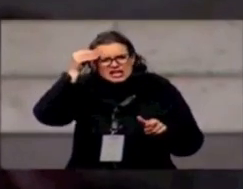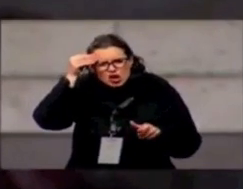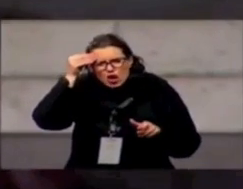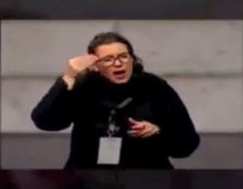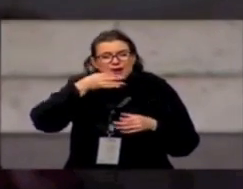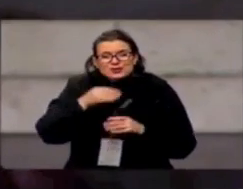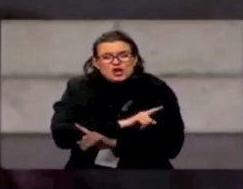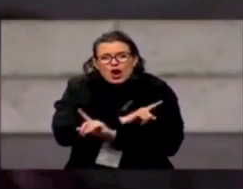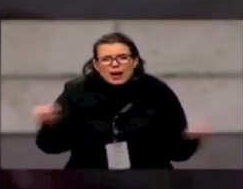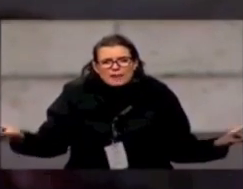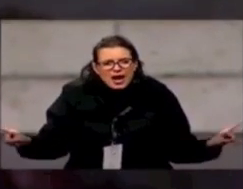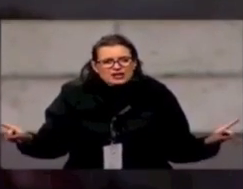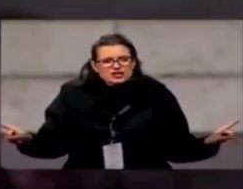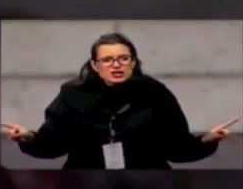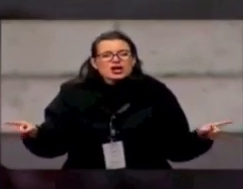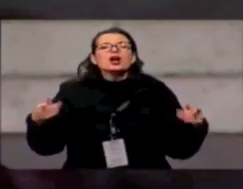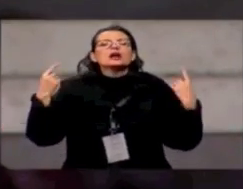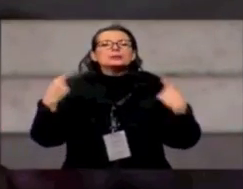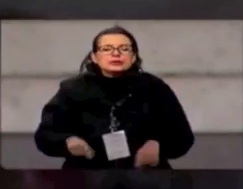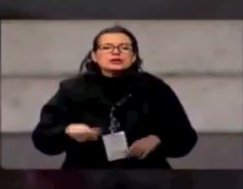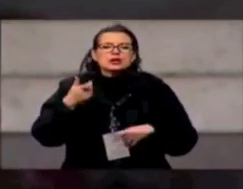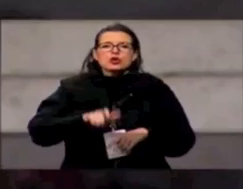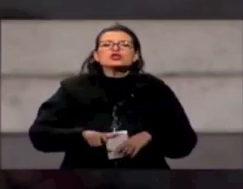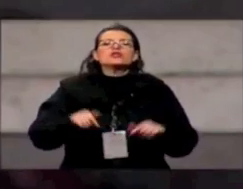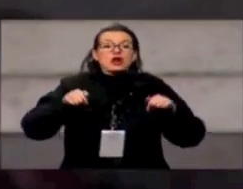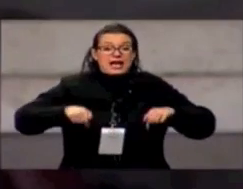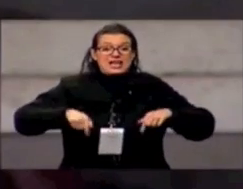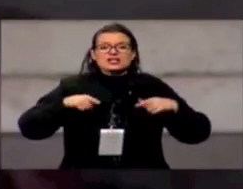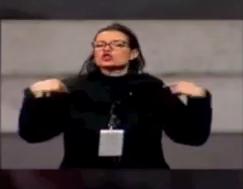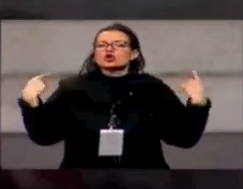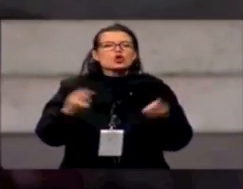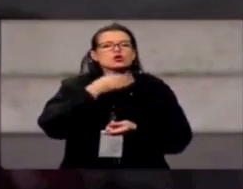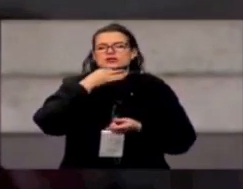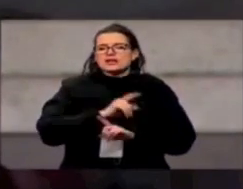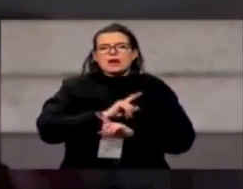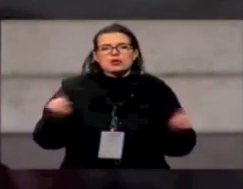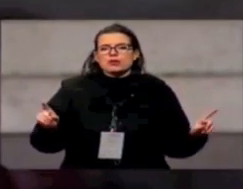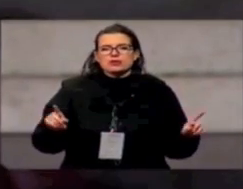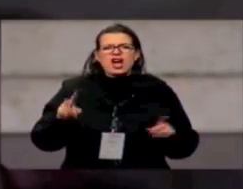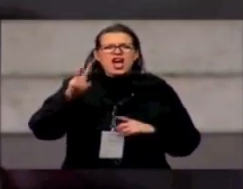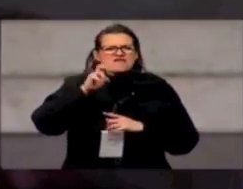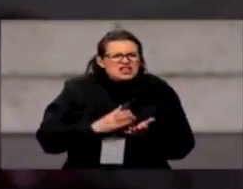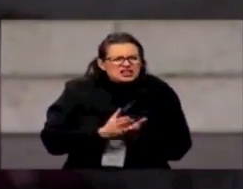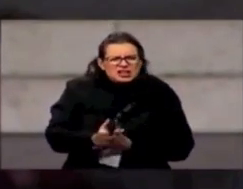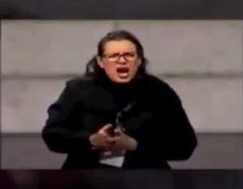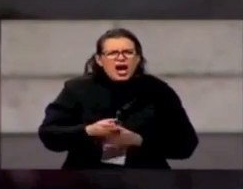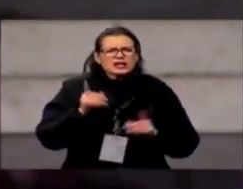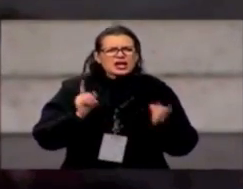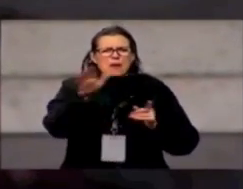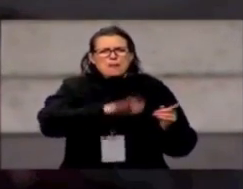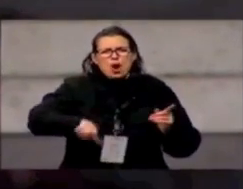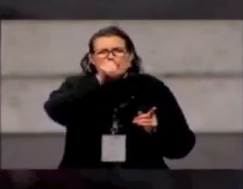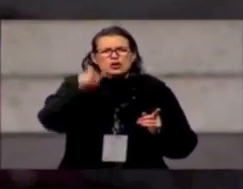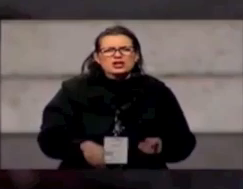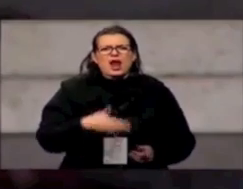è il motivo per cui non ci riusciamo perché sono 20 anni che questo popolo è privato di